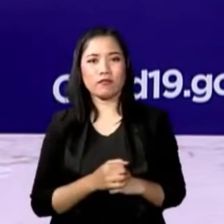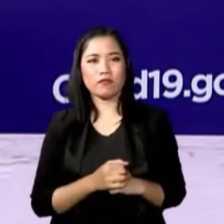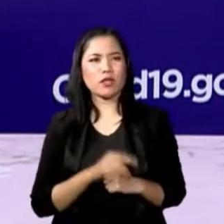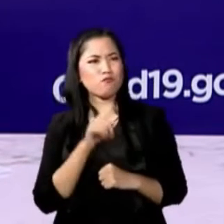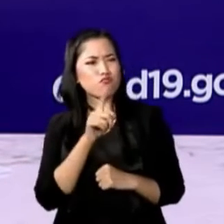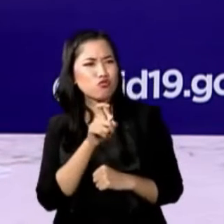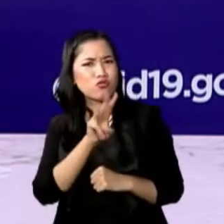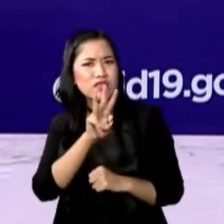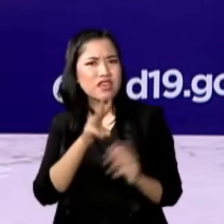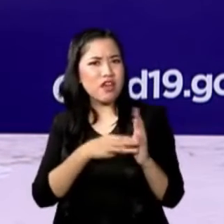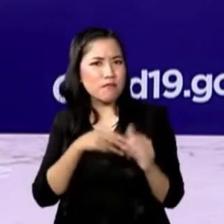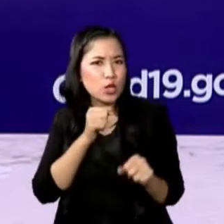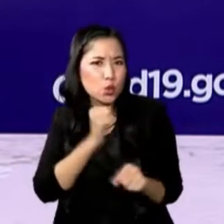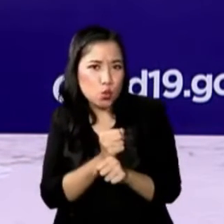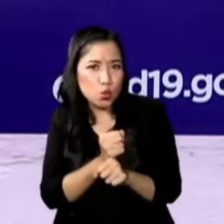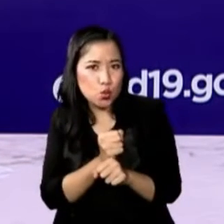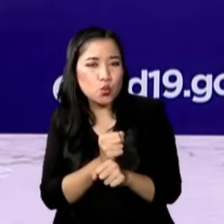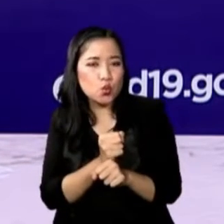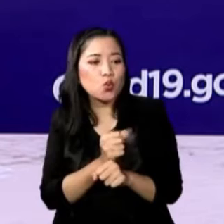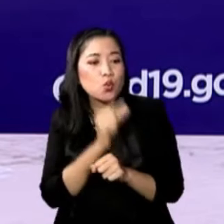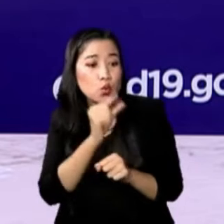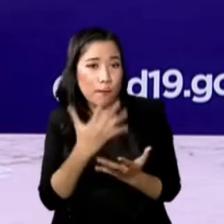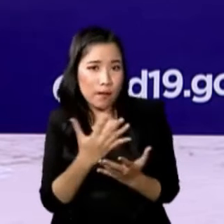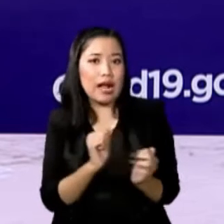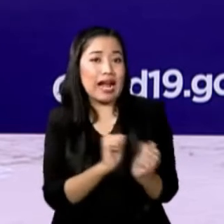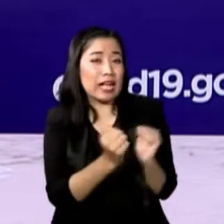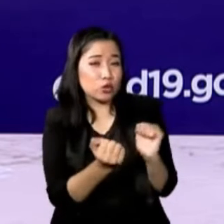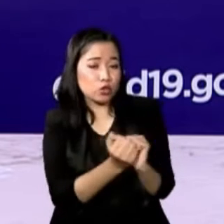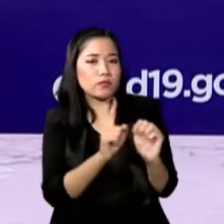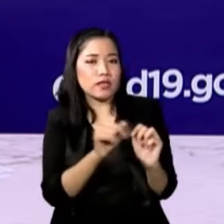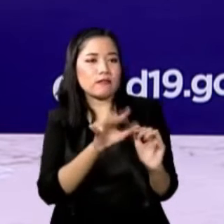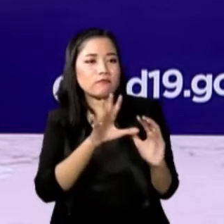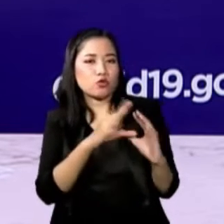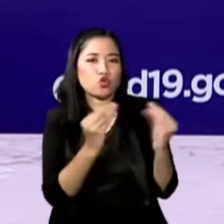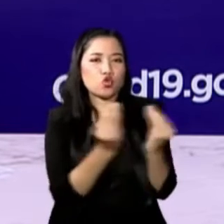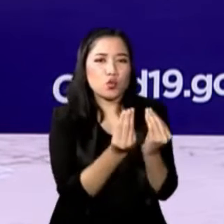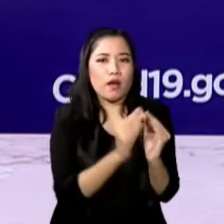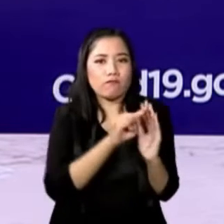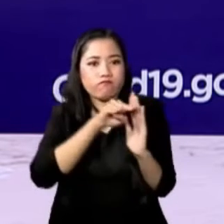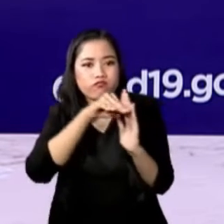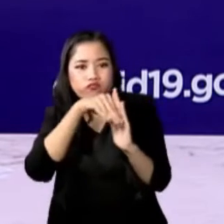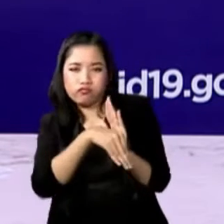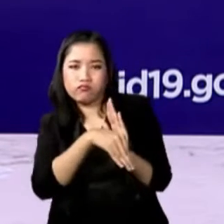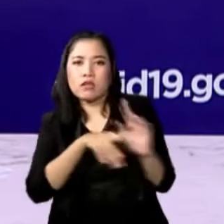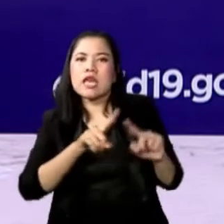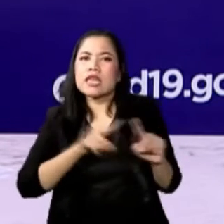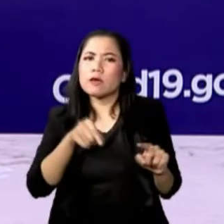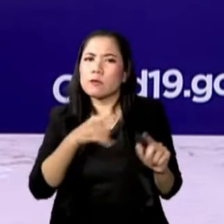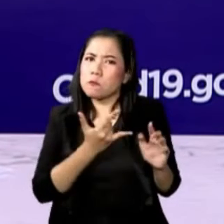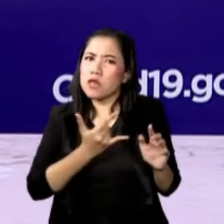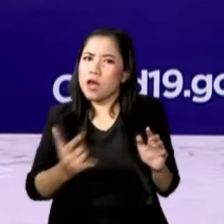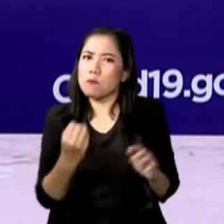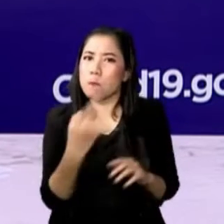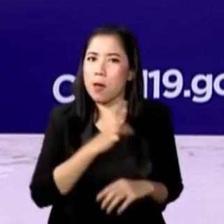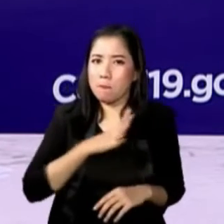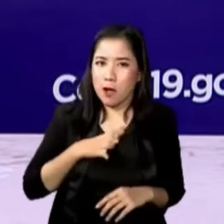3 minggu intervensi untuk dapat melihat penurunan kasus yang akhirnya hanya bertahan selama 4 minggu saja.